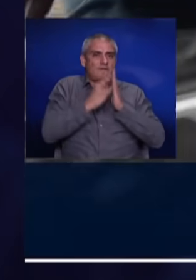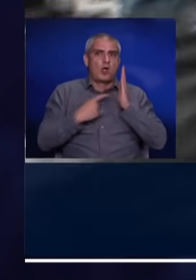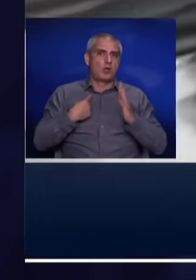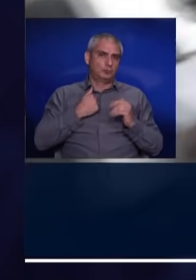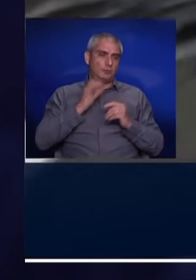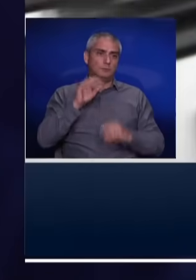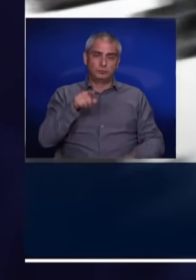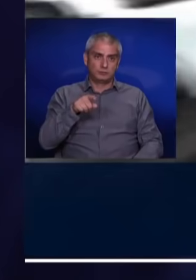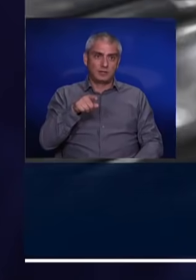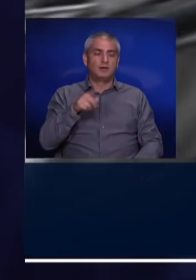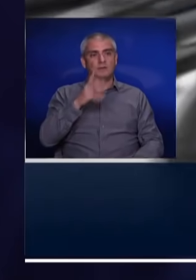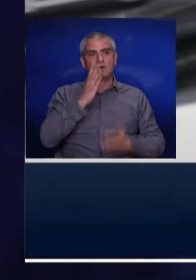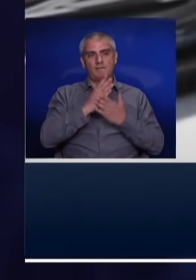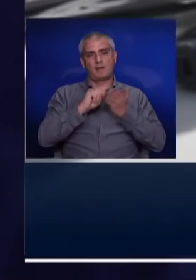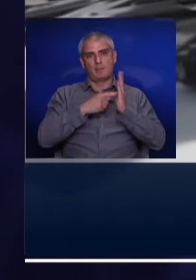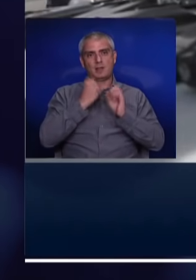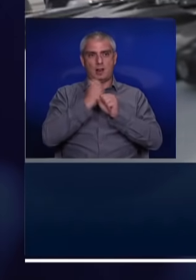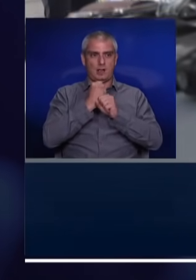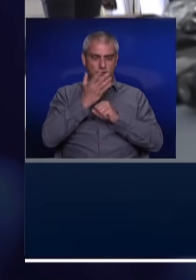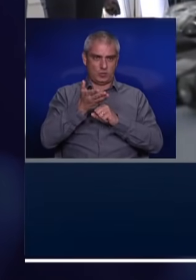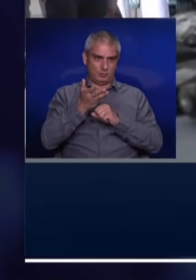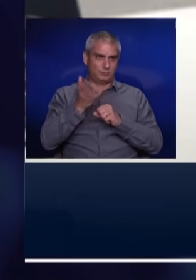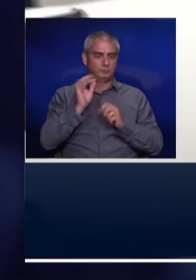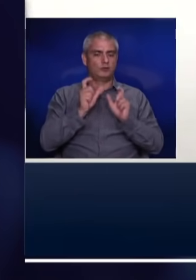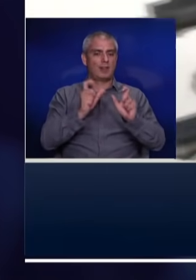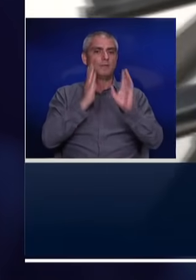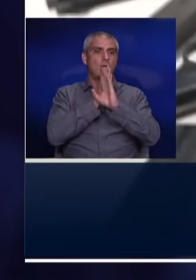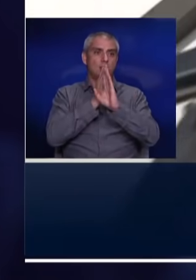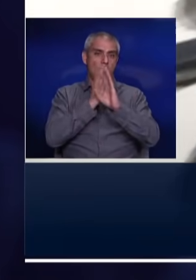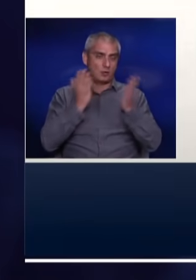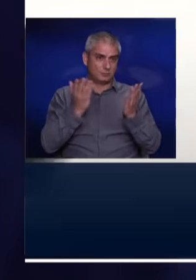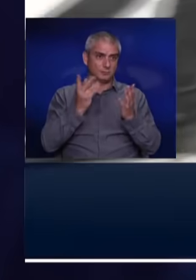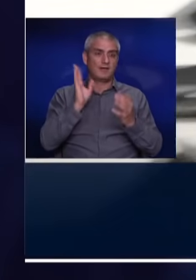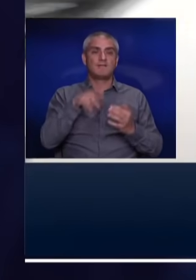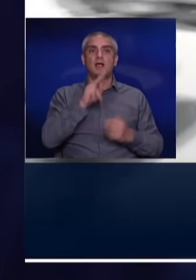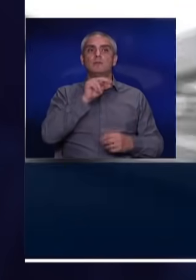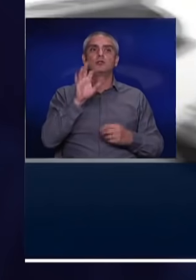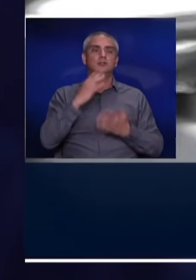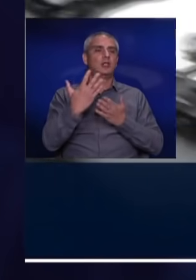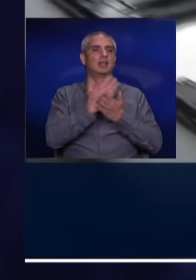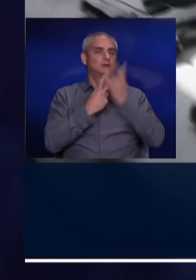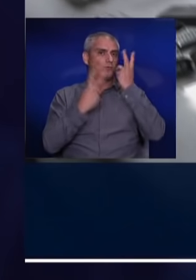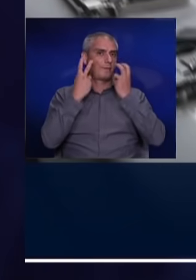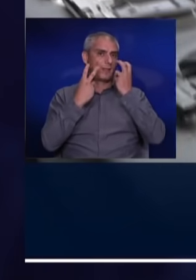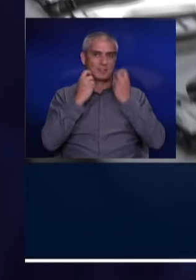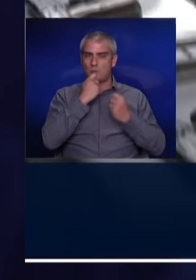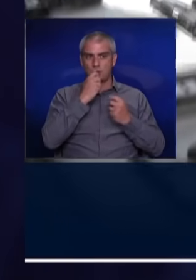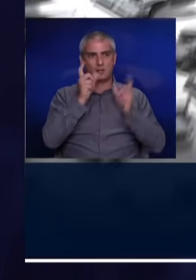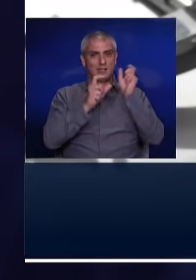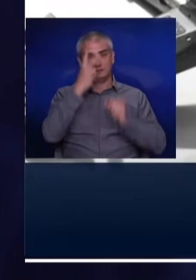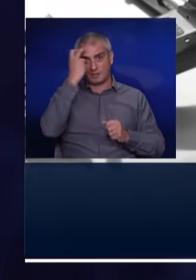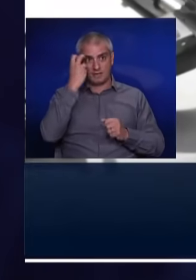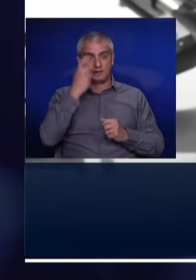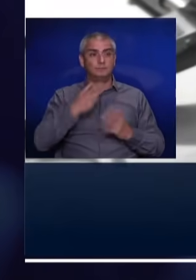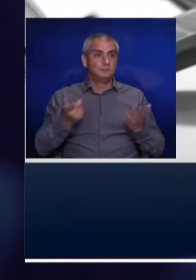בשביל זה, הוא ממילא מיועד לעסוק במניעת טרור, וגם בעניין איסוף מודיעין לגבי אזרחים ערבים. המפתח